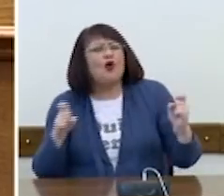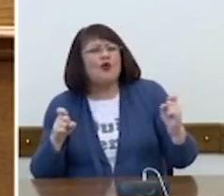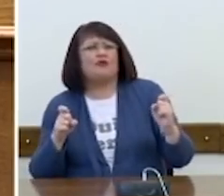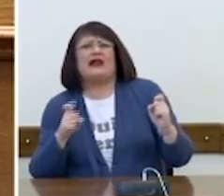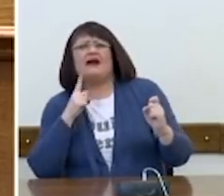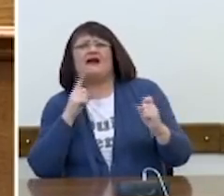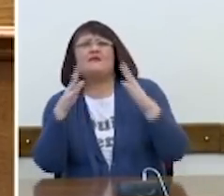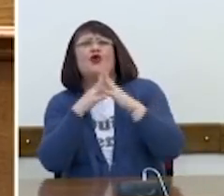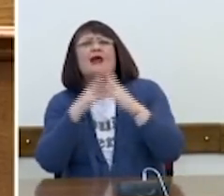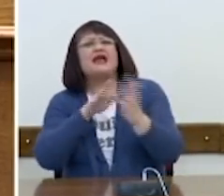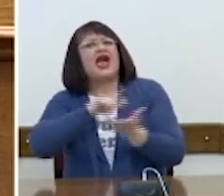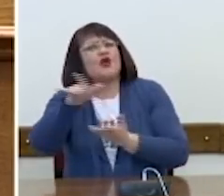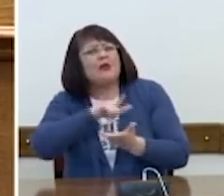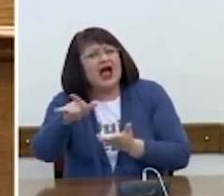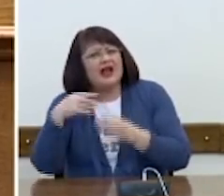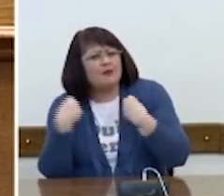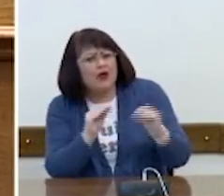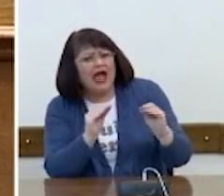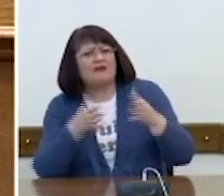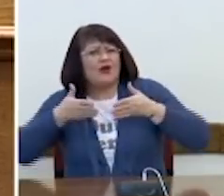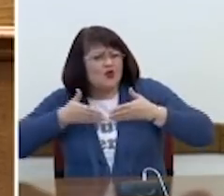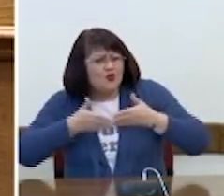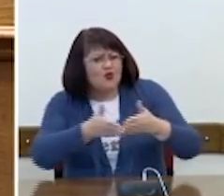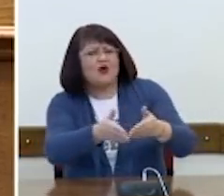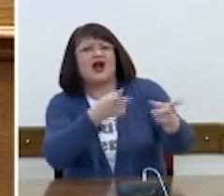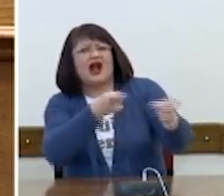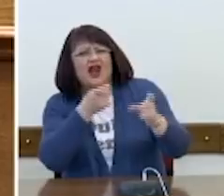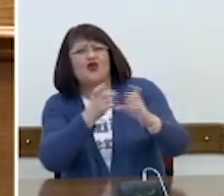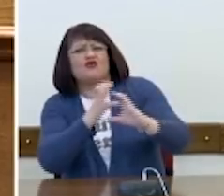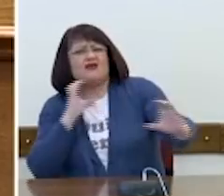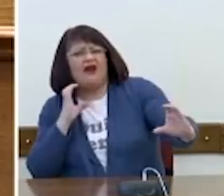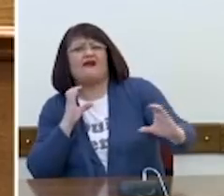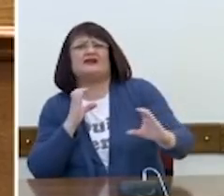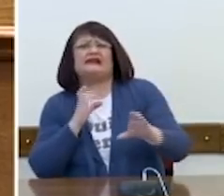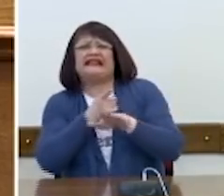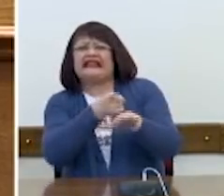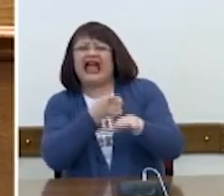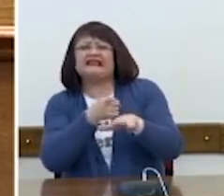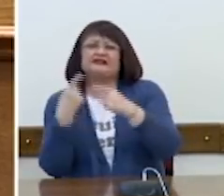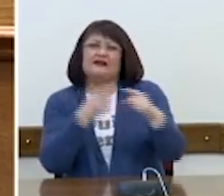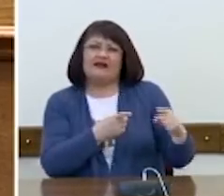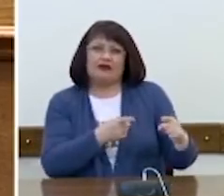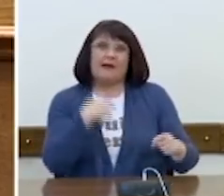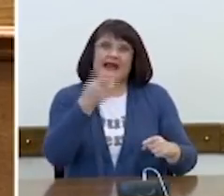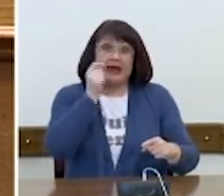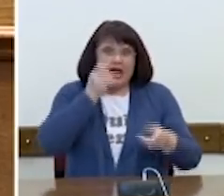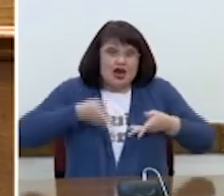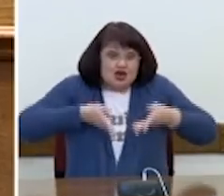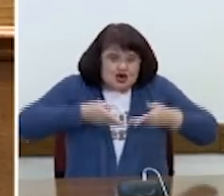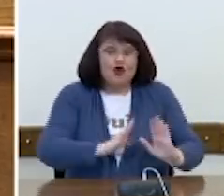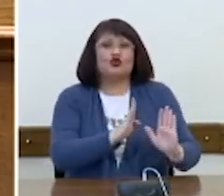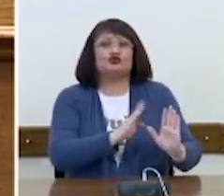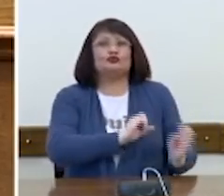πολεμικά αεροπλάνα, θωρυκτά, κανόνια, τάγκς. Αργότερα, όταν ο γιος μου μεταφέρθηκε σε